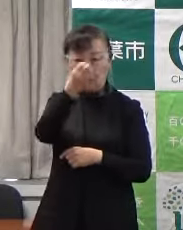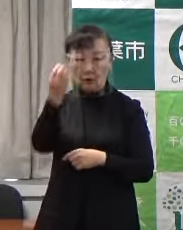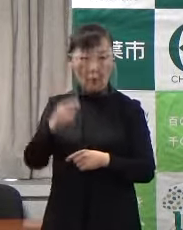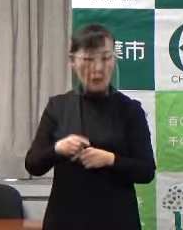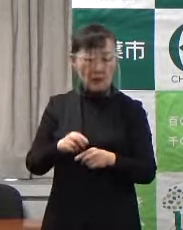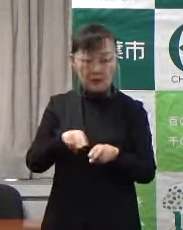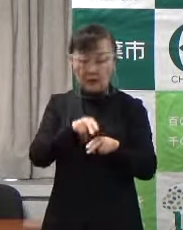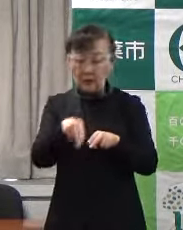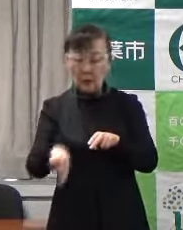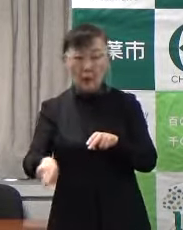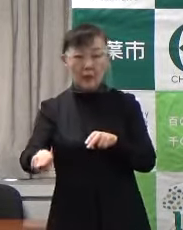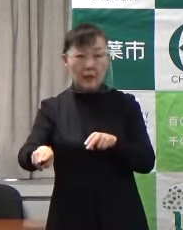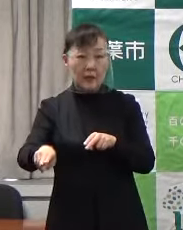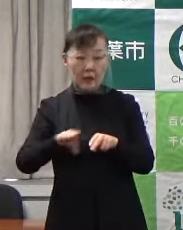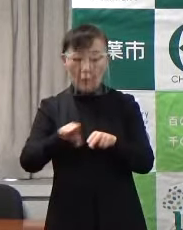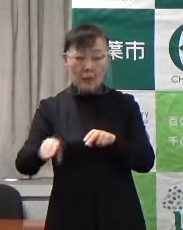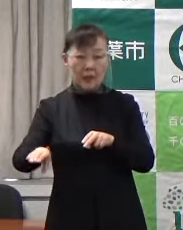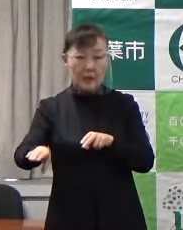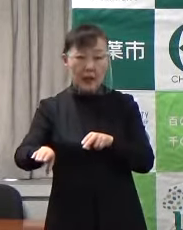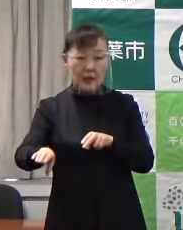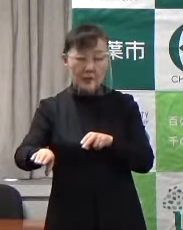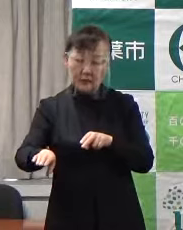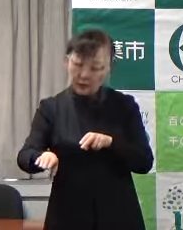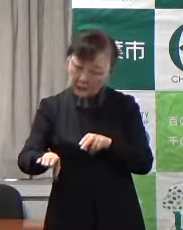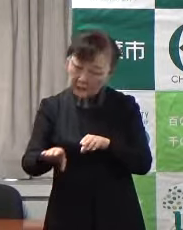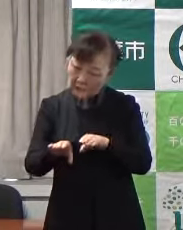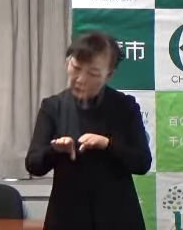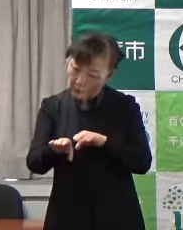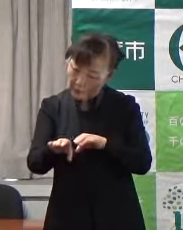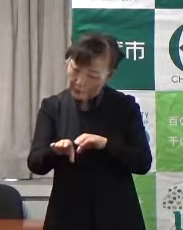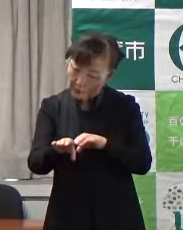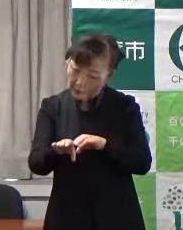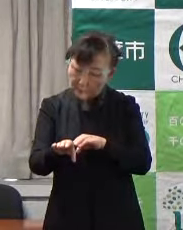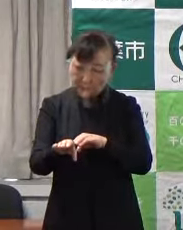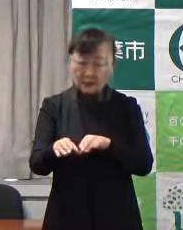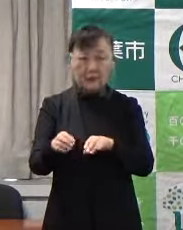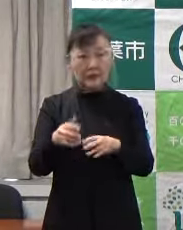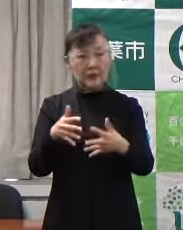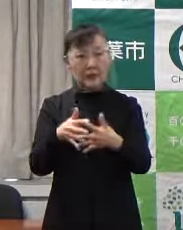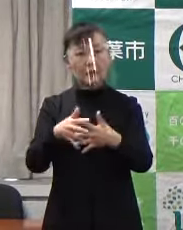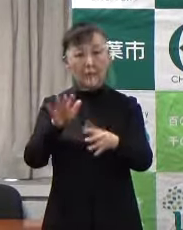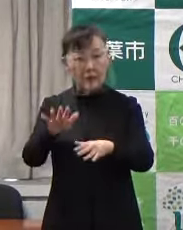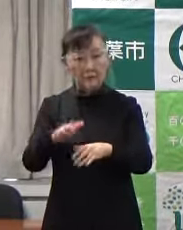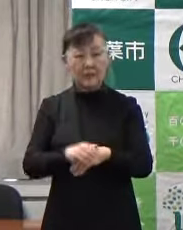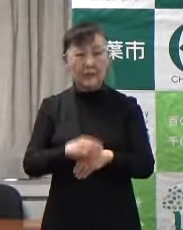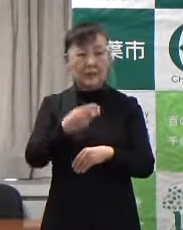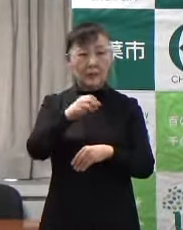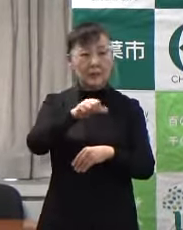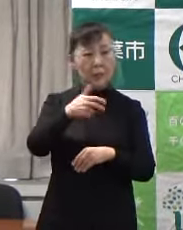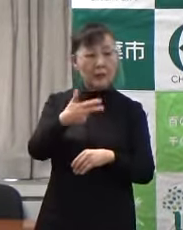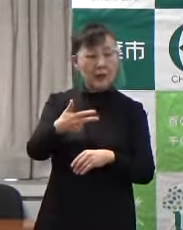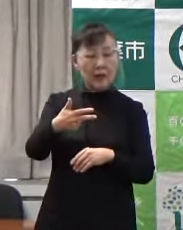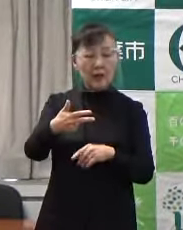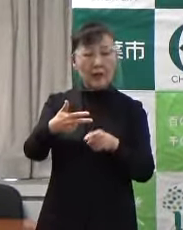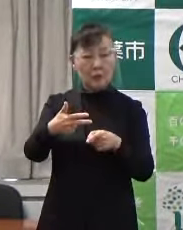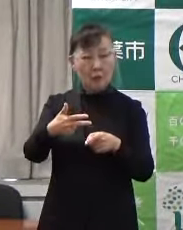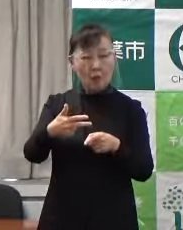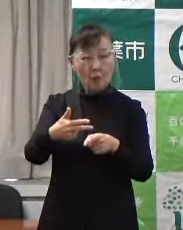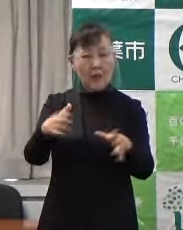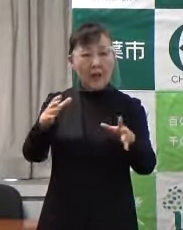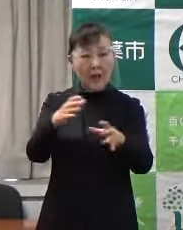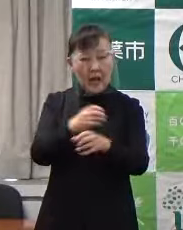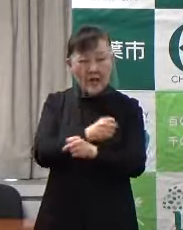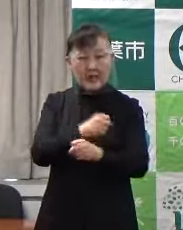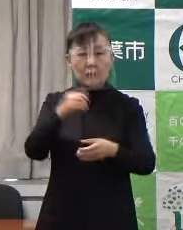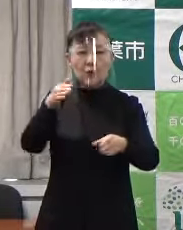で降りてくれば、少し、そこが混雑する可能性もありますので、そこは357の改善も